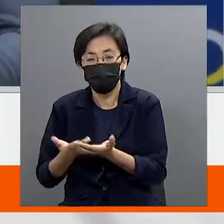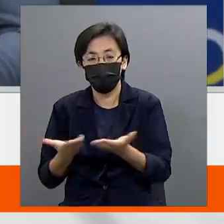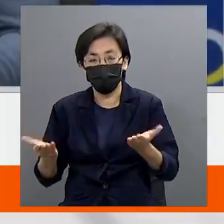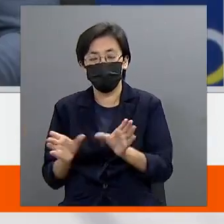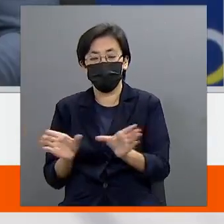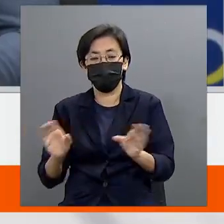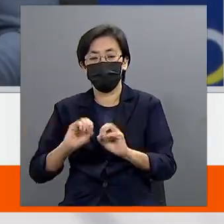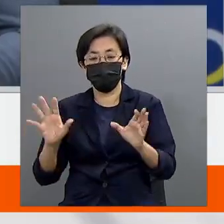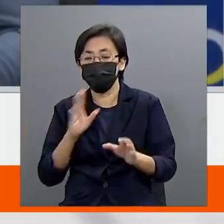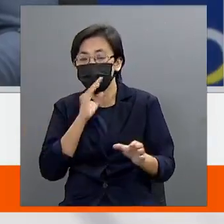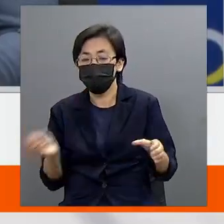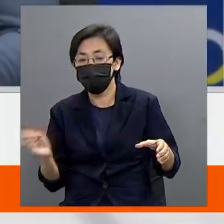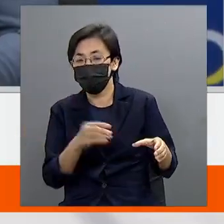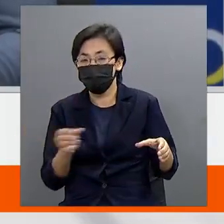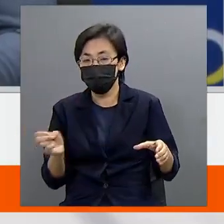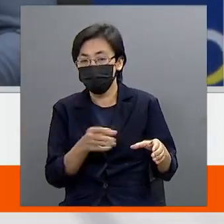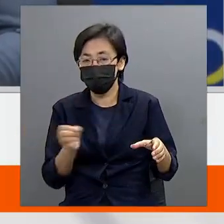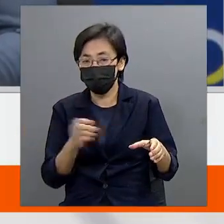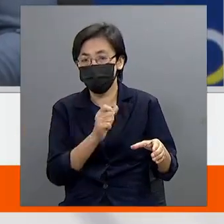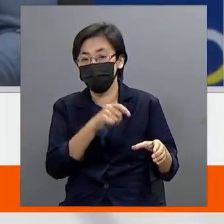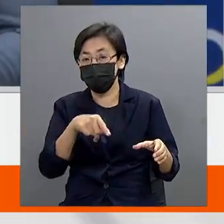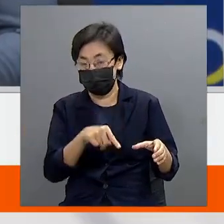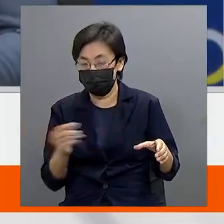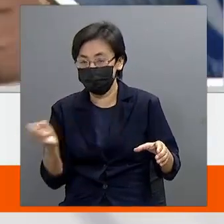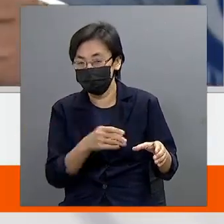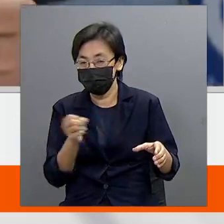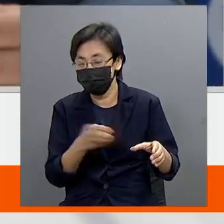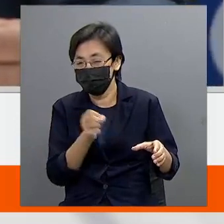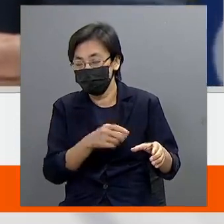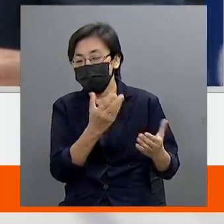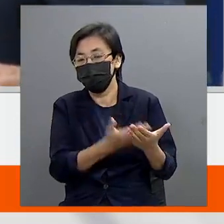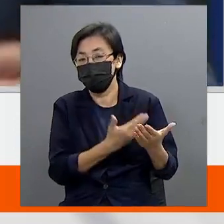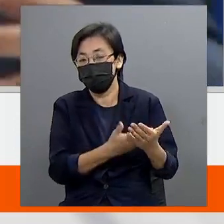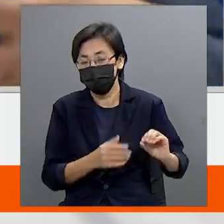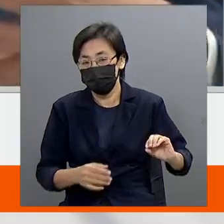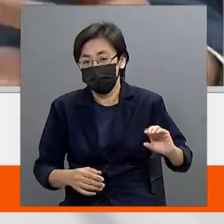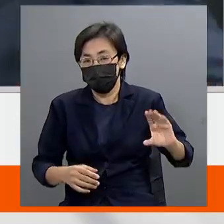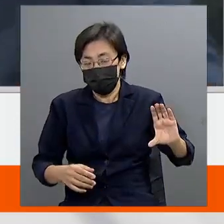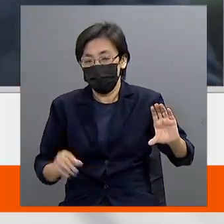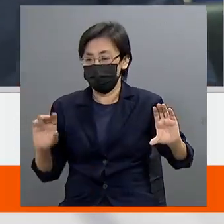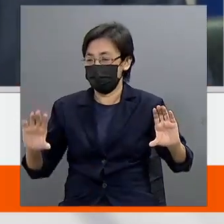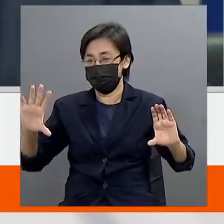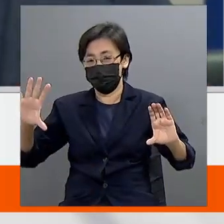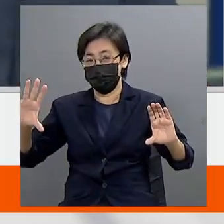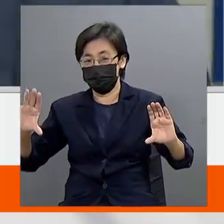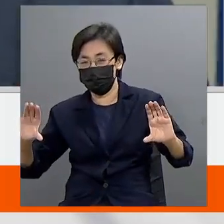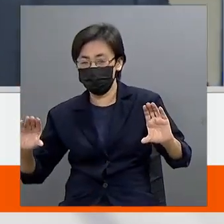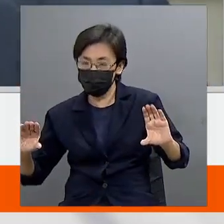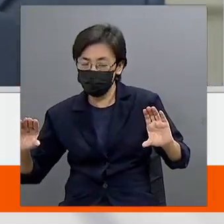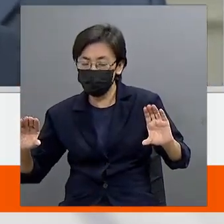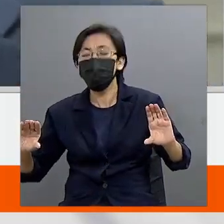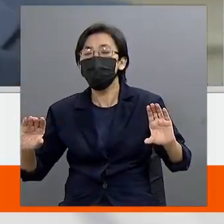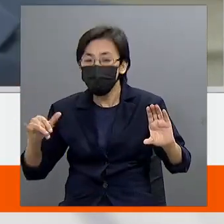เลยเนี่ยมันจะมีอิทธิพลที่ดึงราคาตลาดลงแน่ใช่ไหมแต่สลากใบจะยังคงมีอยู่ที่ทำให้ผู้ค้าจำนว